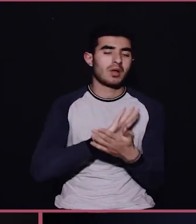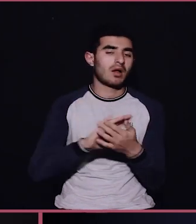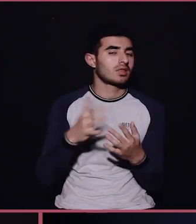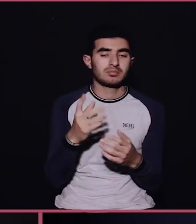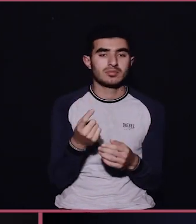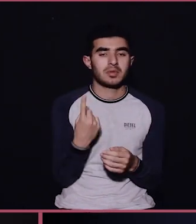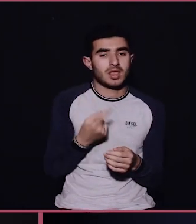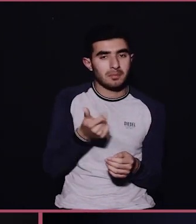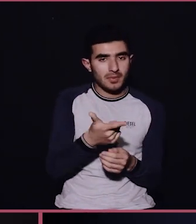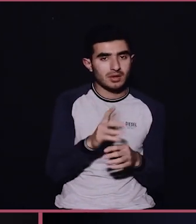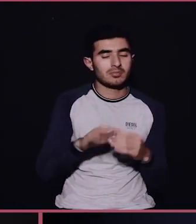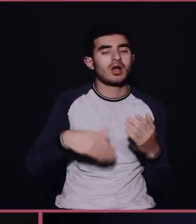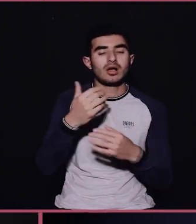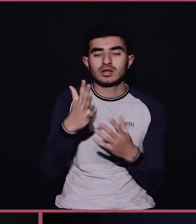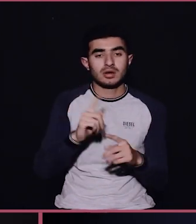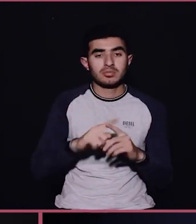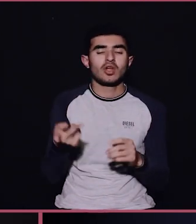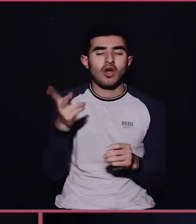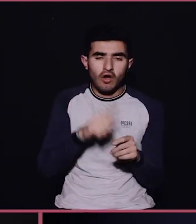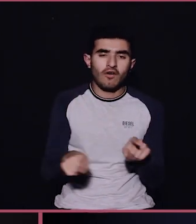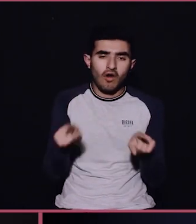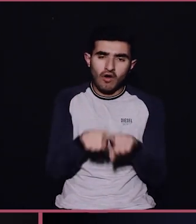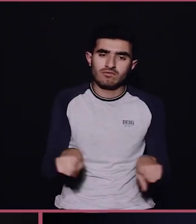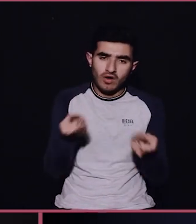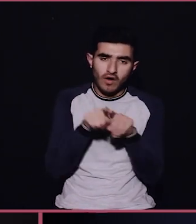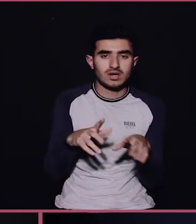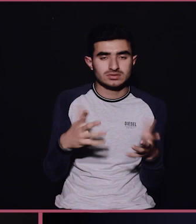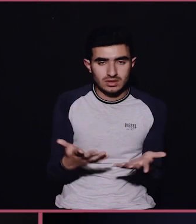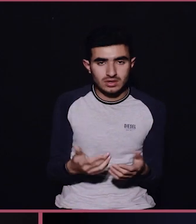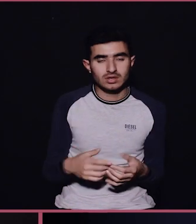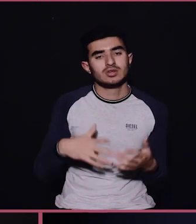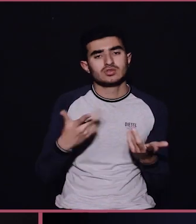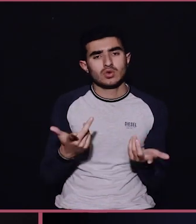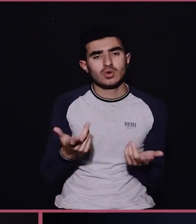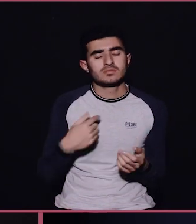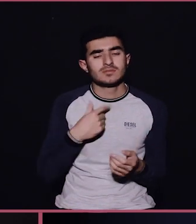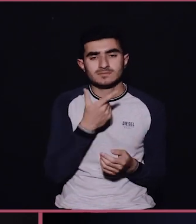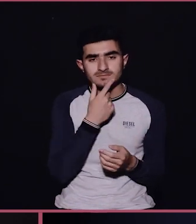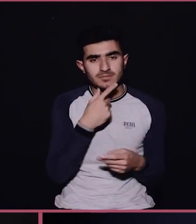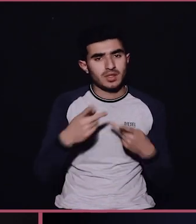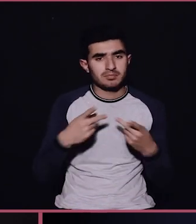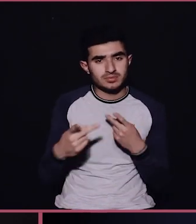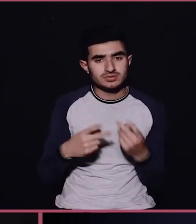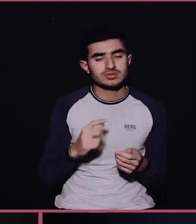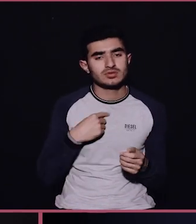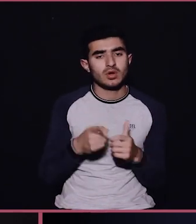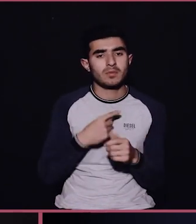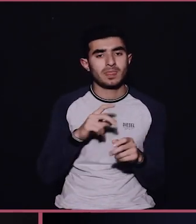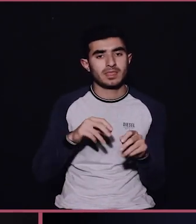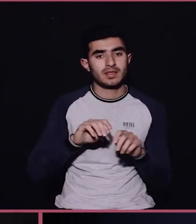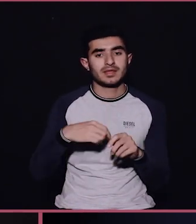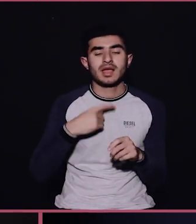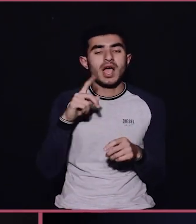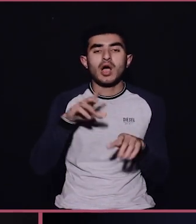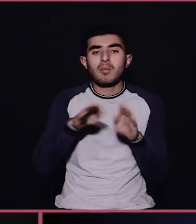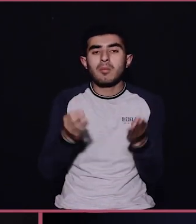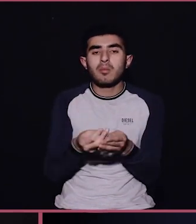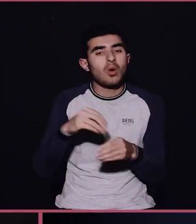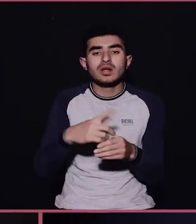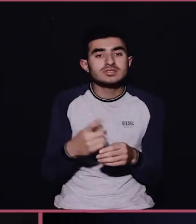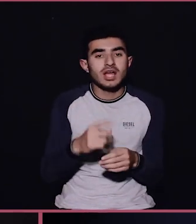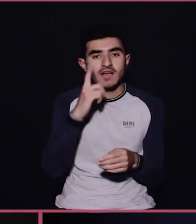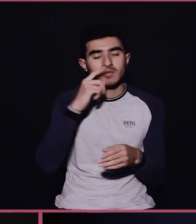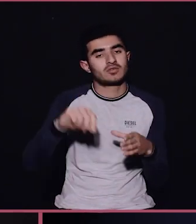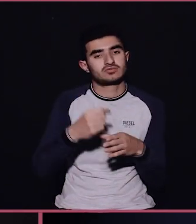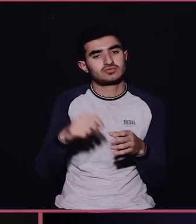از اے کاسٹ دیٹ وی کین ناٹ جسٹیفائی. سو وینٹ ٹو ڈرائنگ بورڈ، وٹ آر وی گونا ڈو اباؤٹ دس. کووڈ کوئی 2 دن کی بات تو ہے نہیں کہ ایک دفعہ پیسے دے دیں گے اگلی دفعہ دیکھ لیں گے.